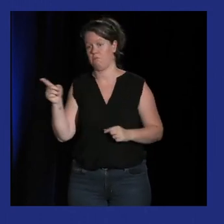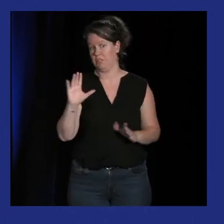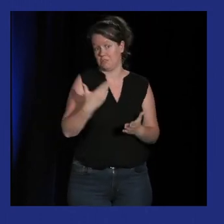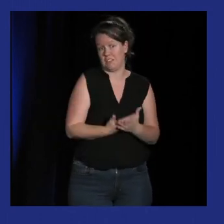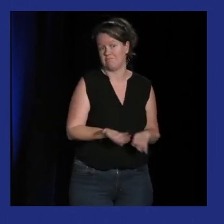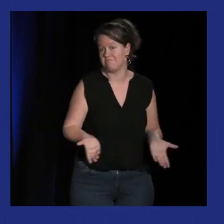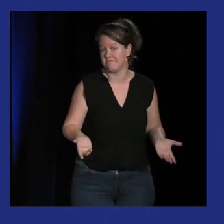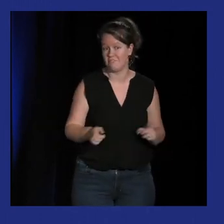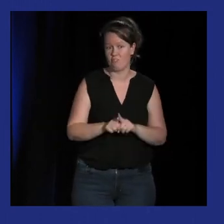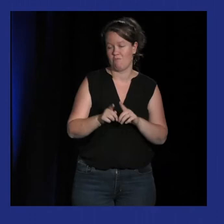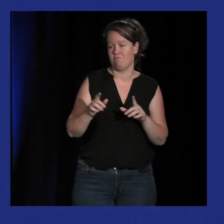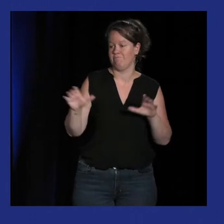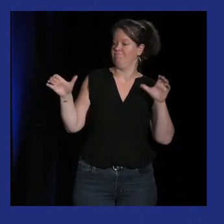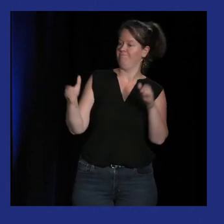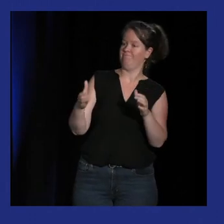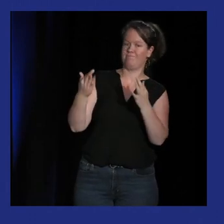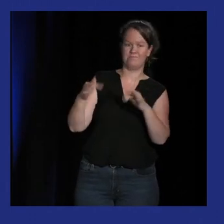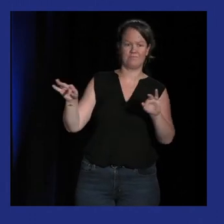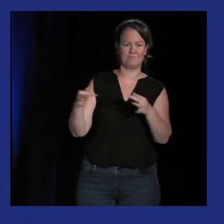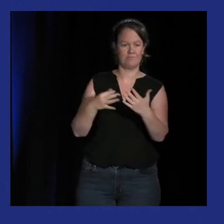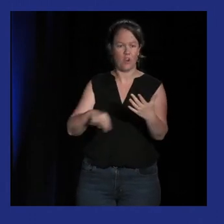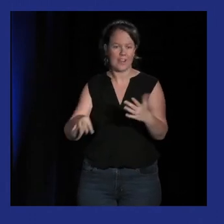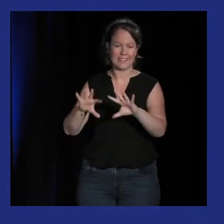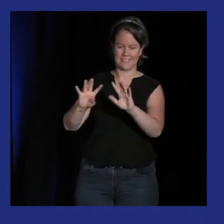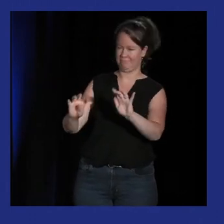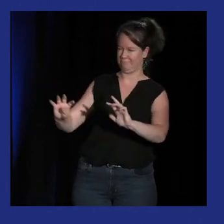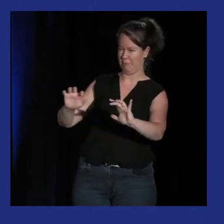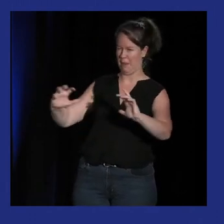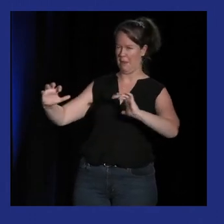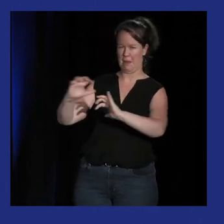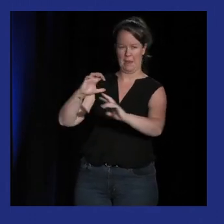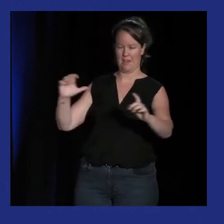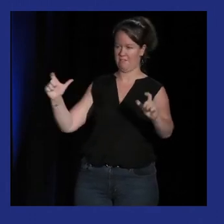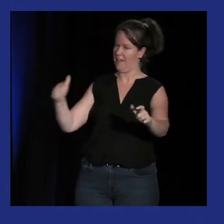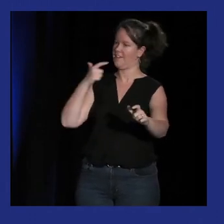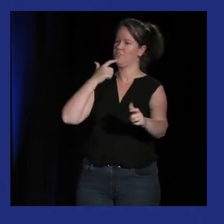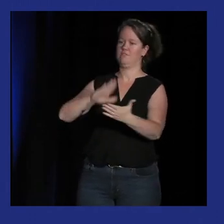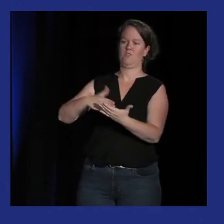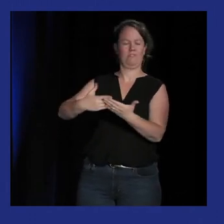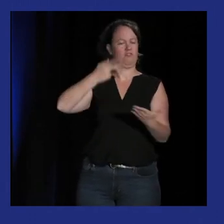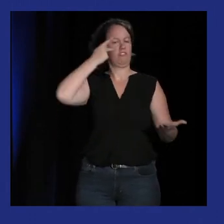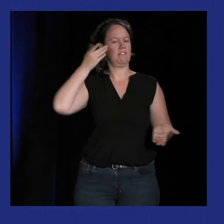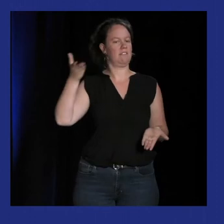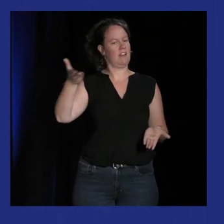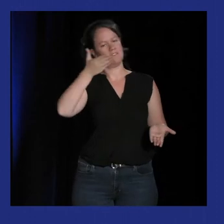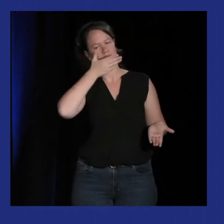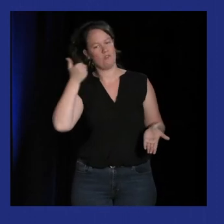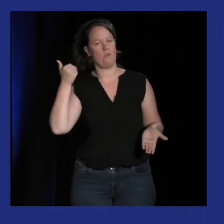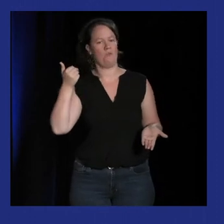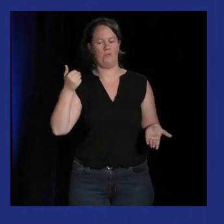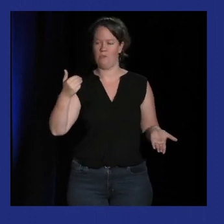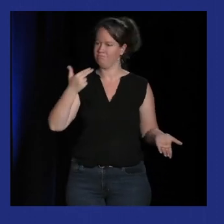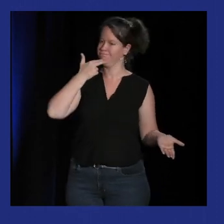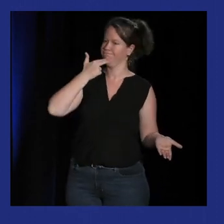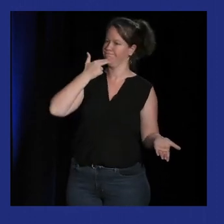une fonction d’anablissement voilà il y a quelque chose qui fait que quand on a un orchestre c'est mieux alors avec des